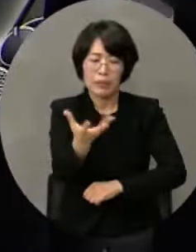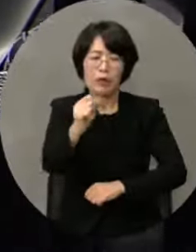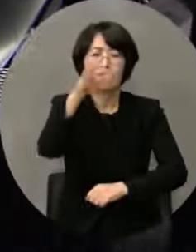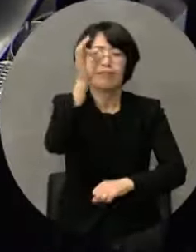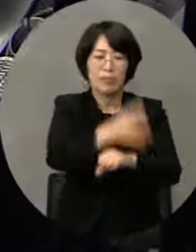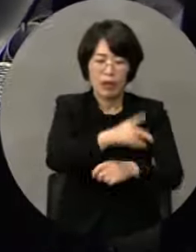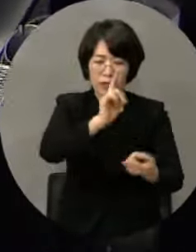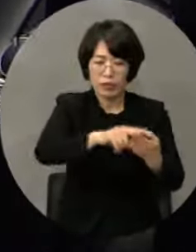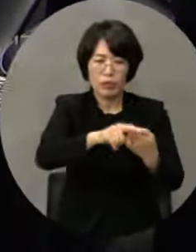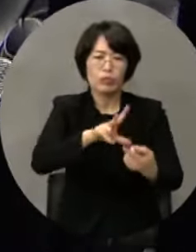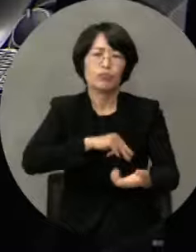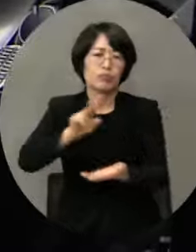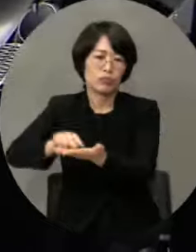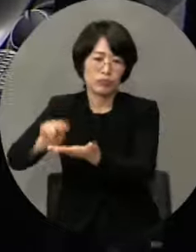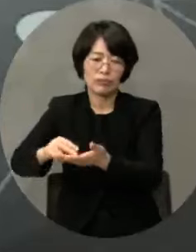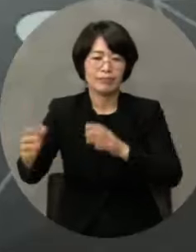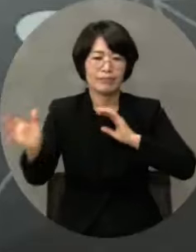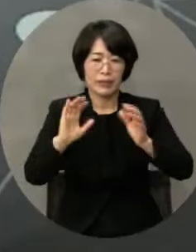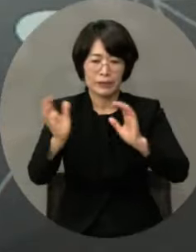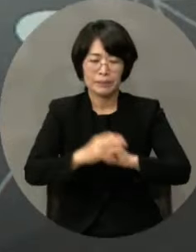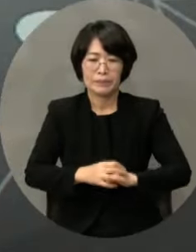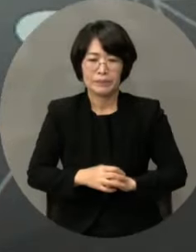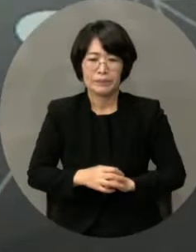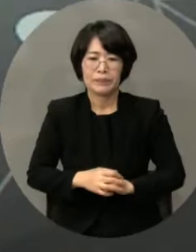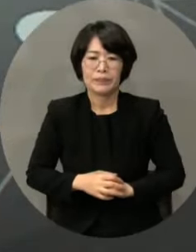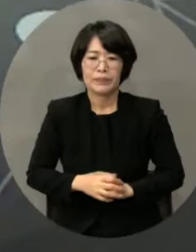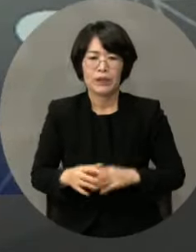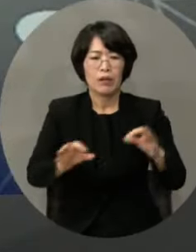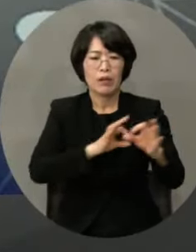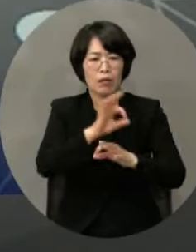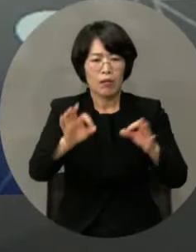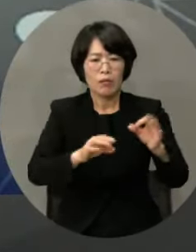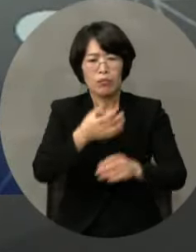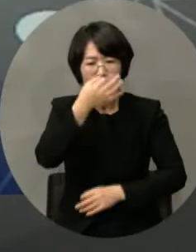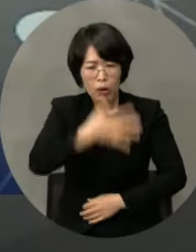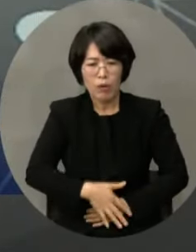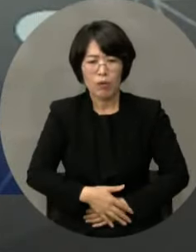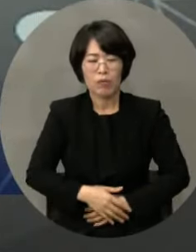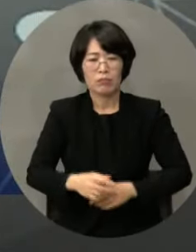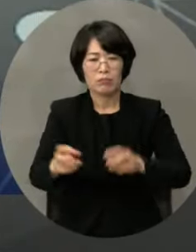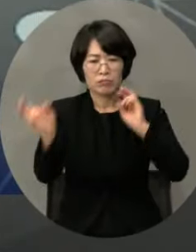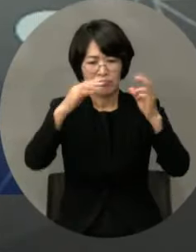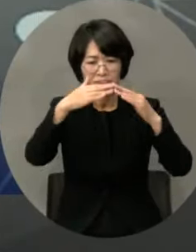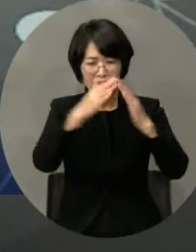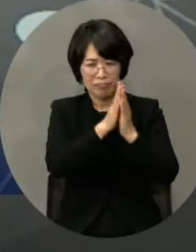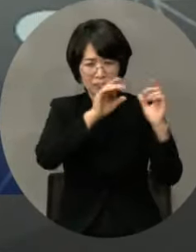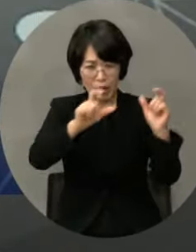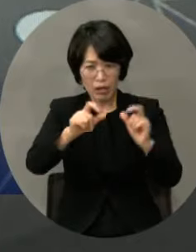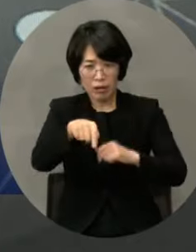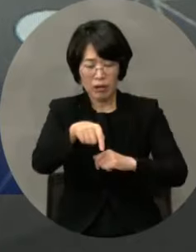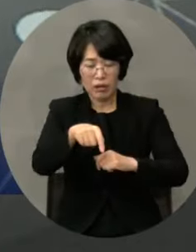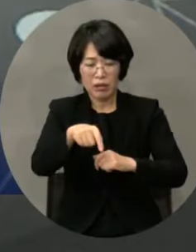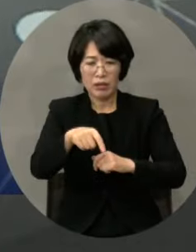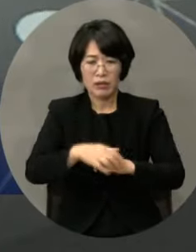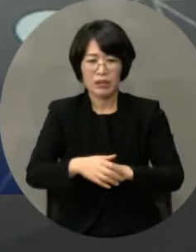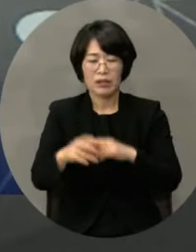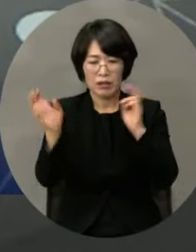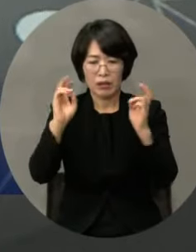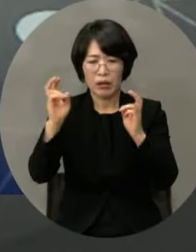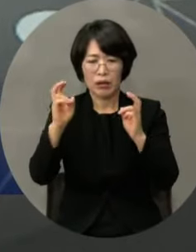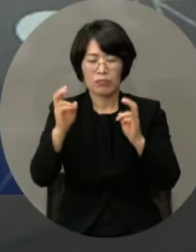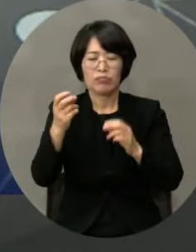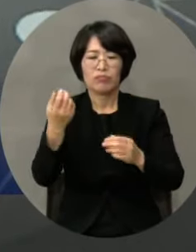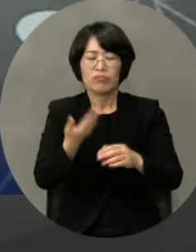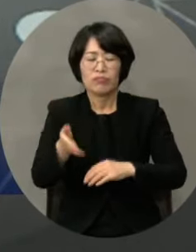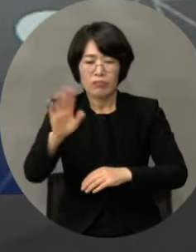문제도 쟁점으로 떠올랐습니다. 경영이 어려워서 회사를 폐업하겠다고 하는 입장에서 노선권에